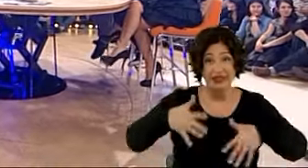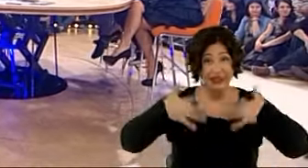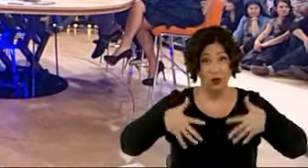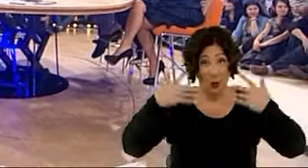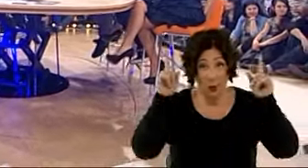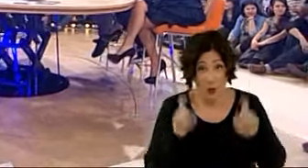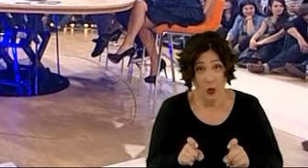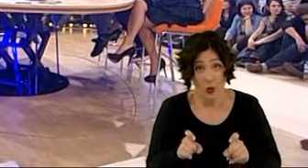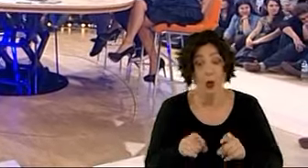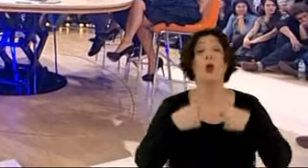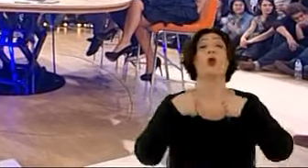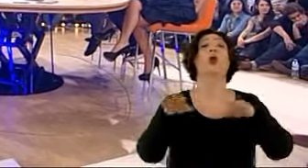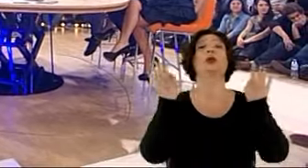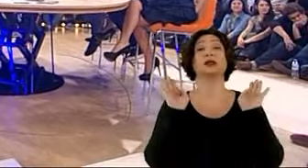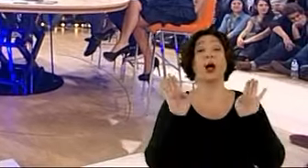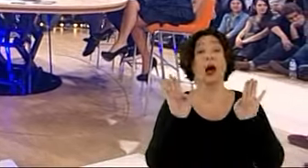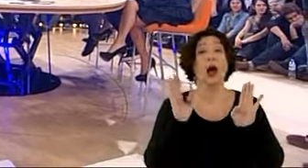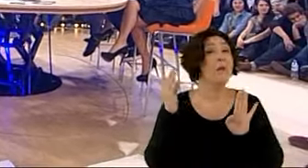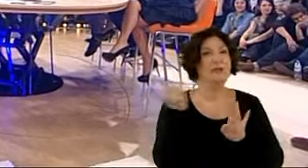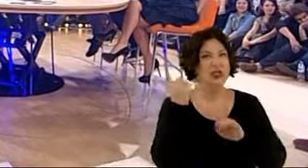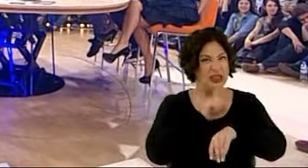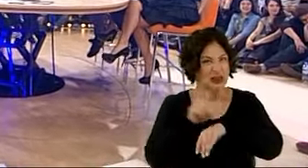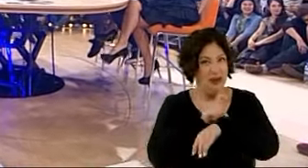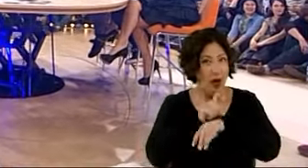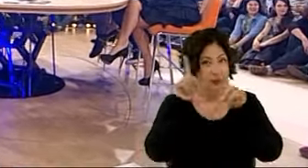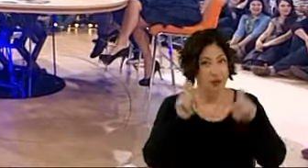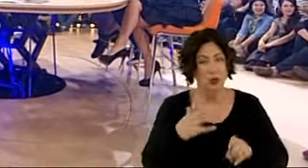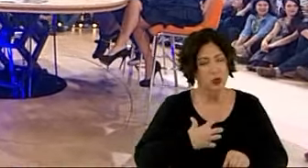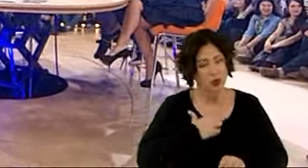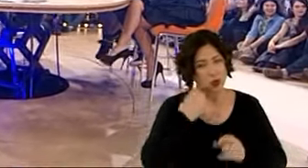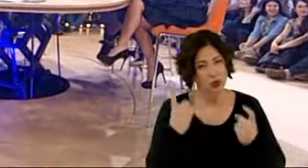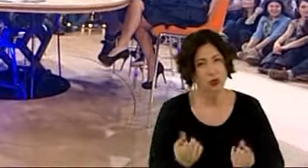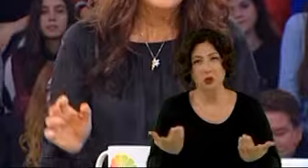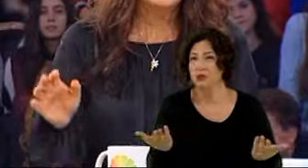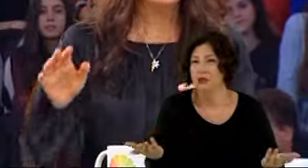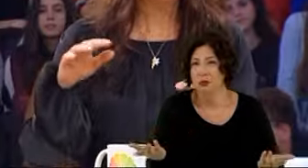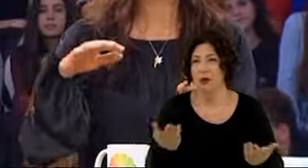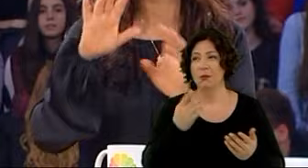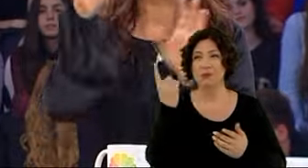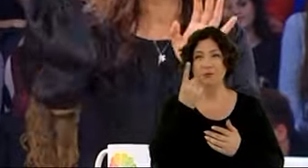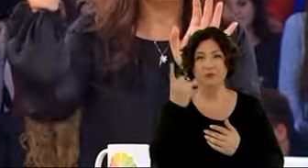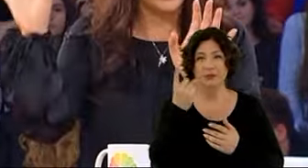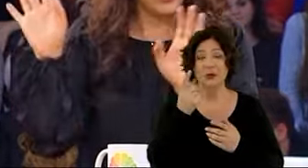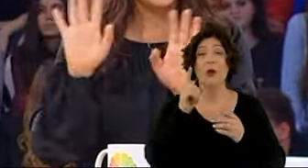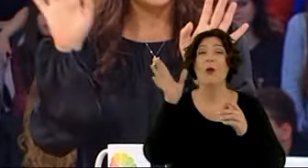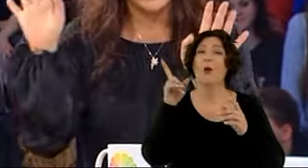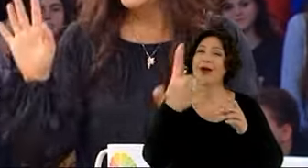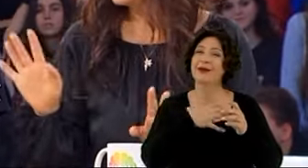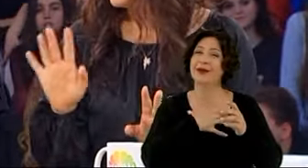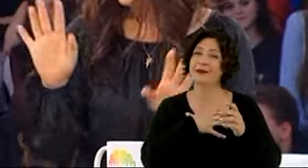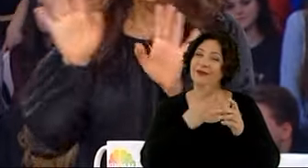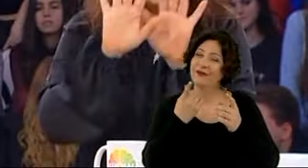mu? Yoksa bir şeye sinirlenmiş mi? Üzülmüş mü? Yani bir şey uçlarda dolaştı